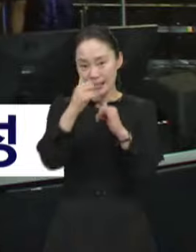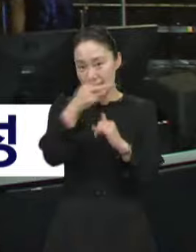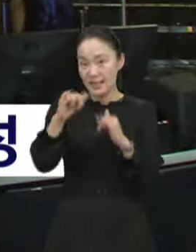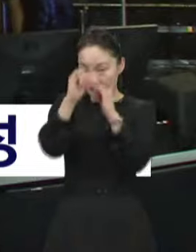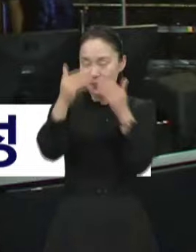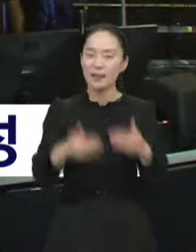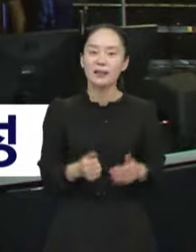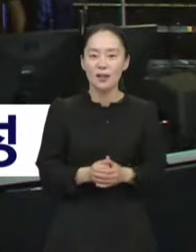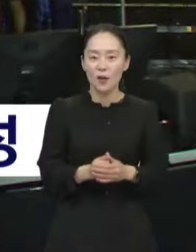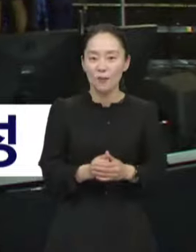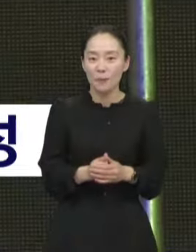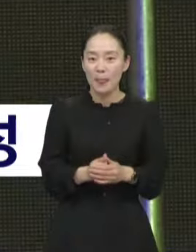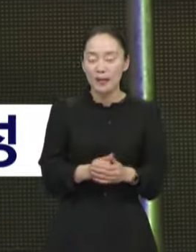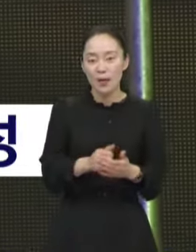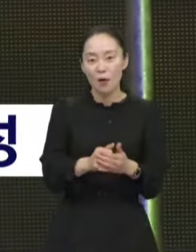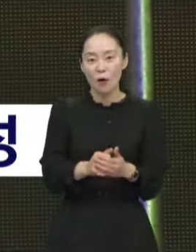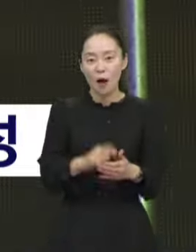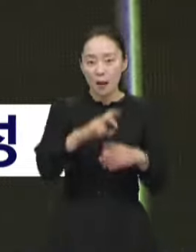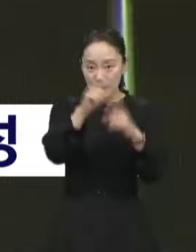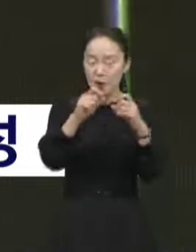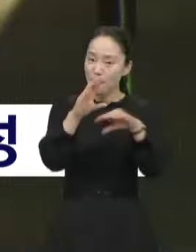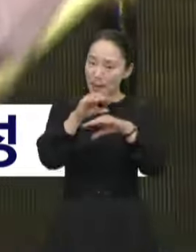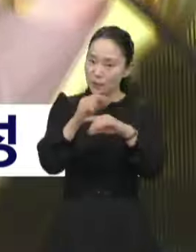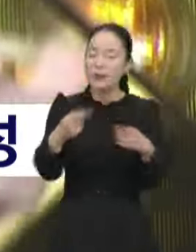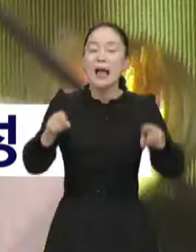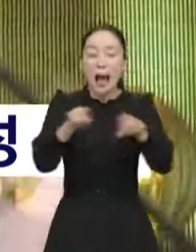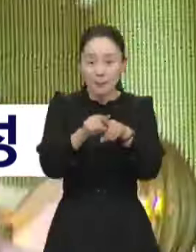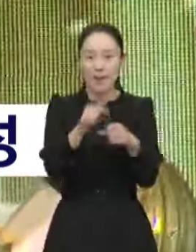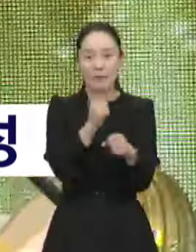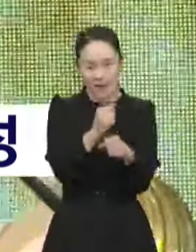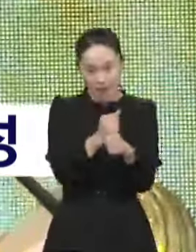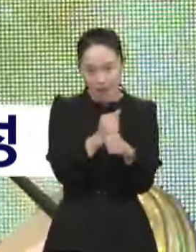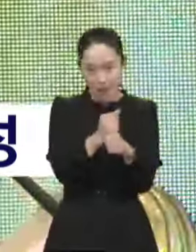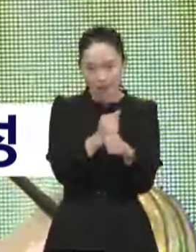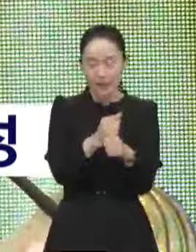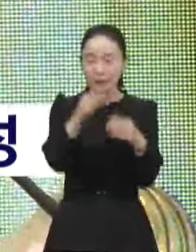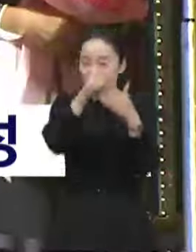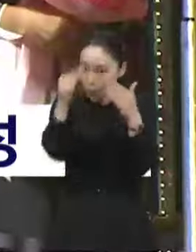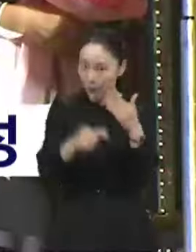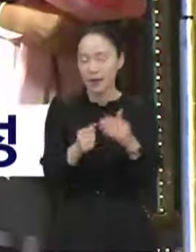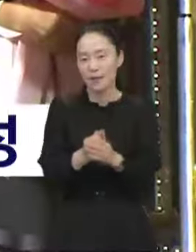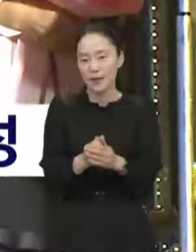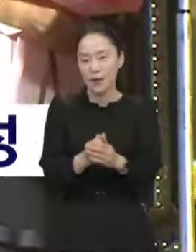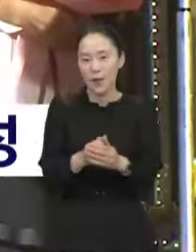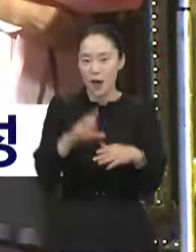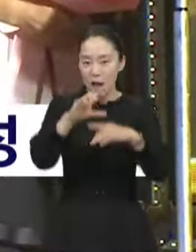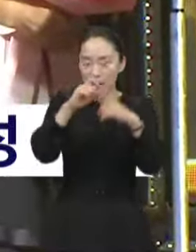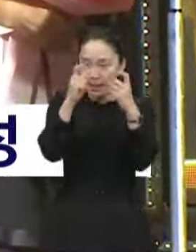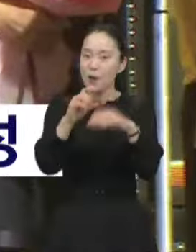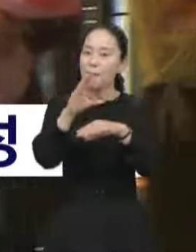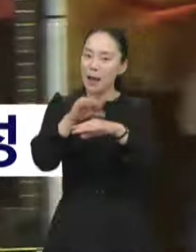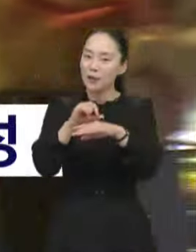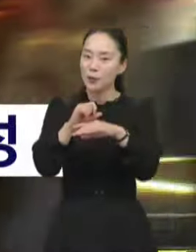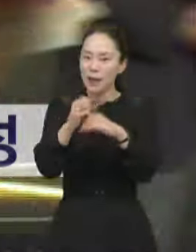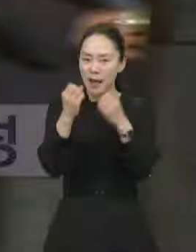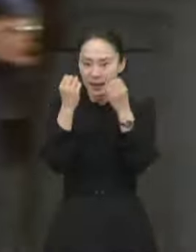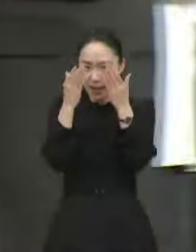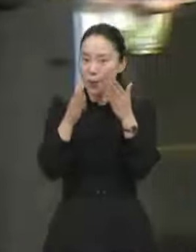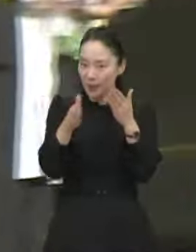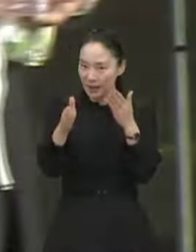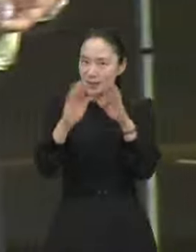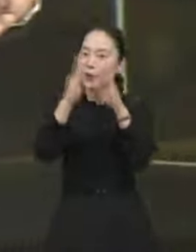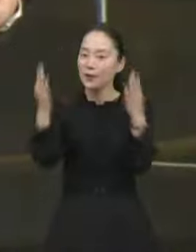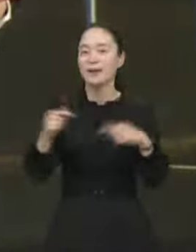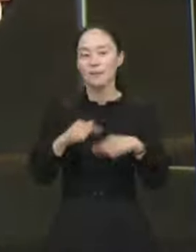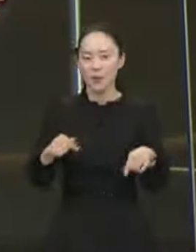아홉개 지역 민형 방송사들이 최초로 공동 제작하고 편성한 프로그램으로 민형 방송사에 새로운 장을 열었다는